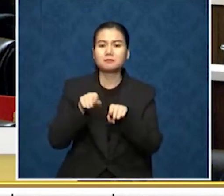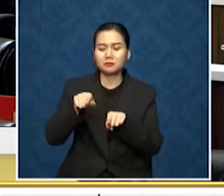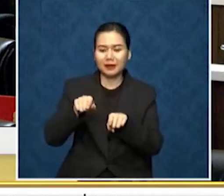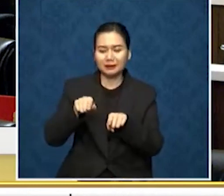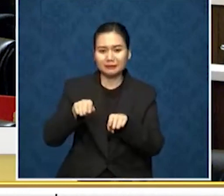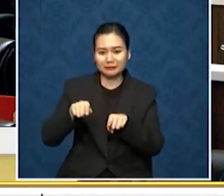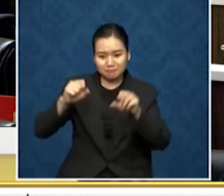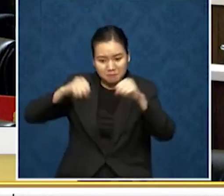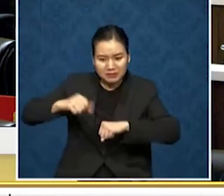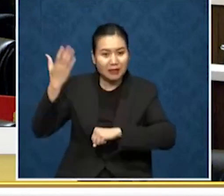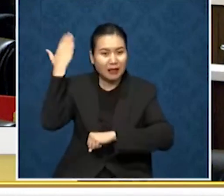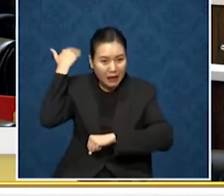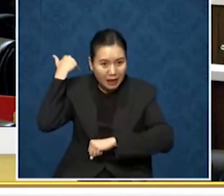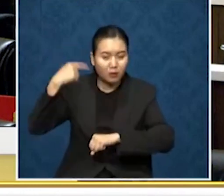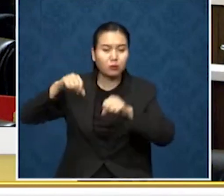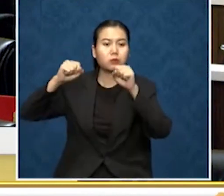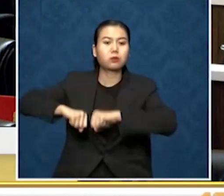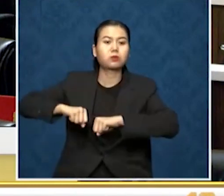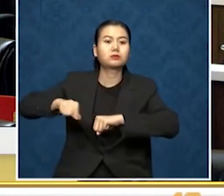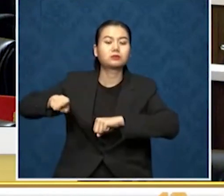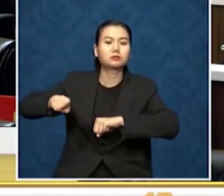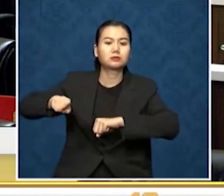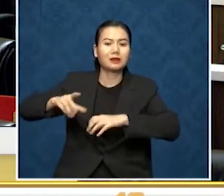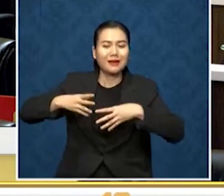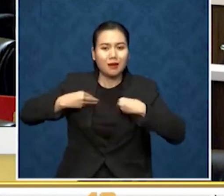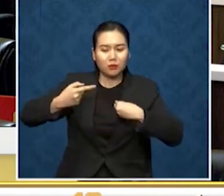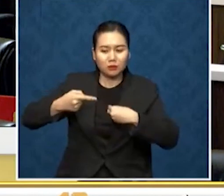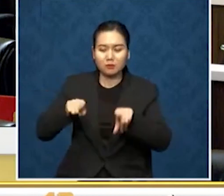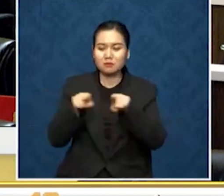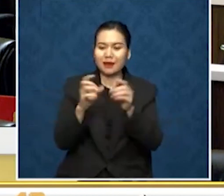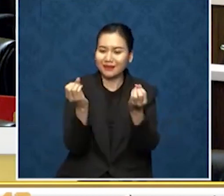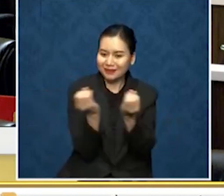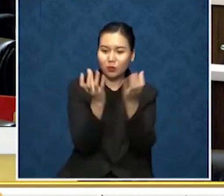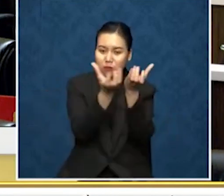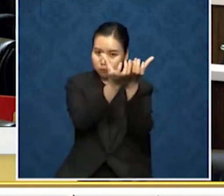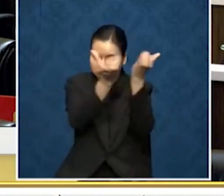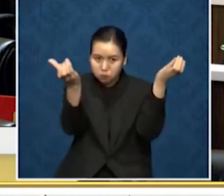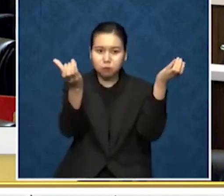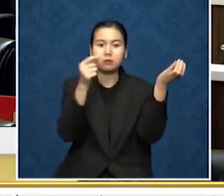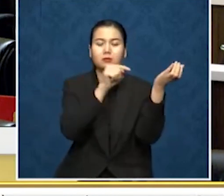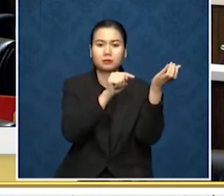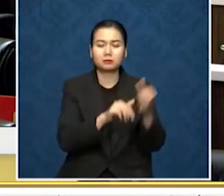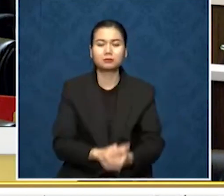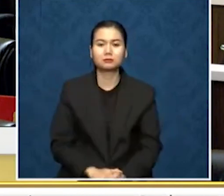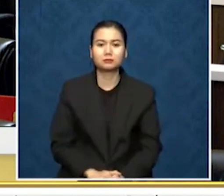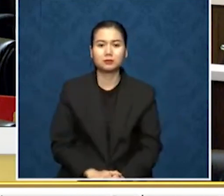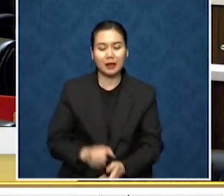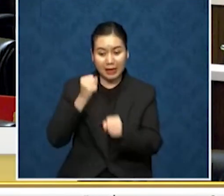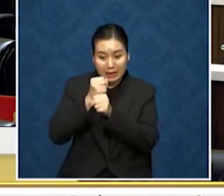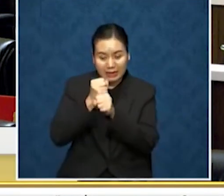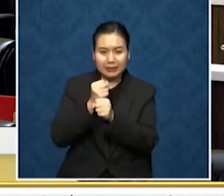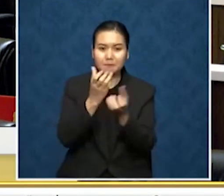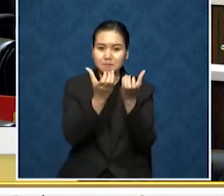ประชามติในครั้งนั้นส่งผลกระทบต่อความชอบธรรมของรัฐธรรมนูญมากขนาดไหนดังนั้นการทำประชามติที่